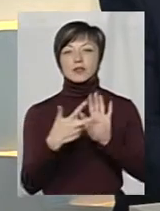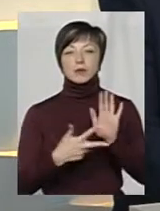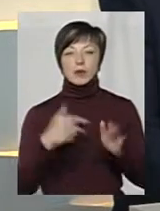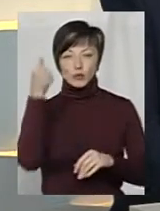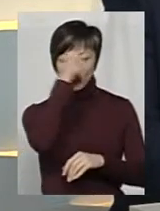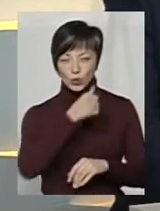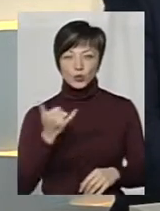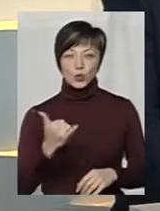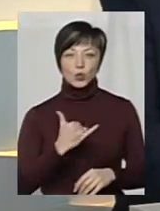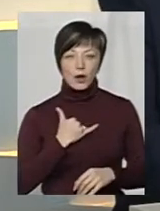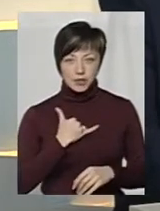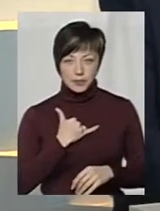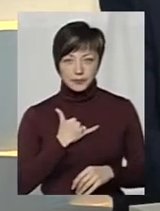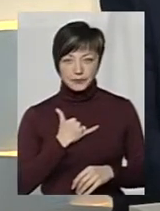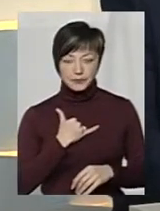році в нас